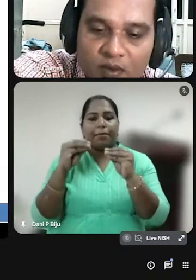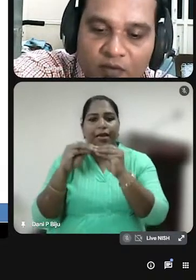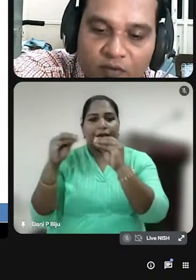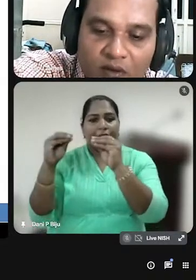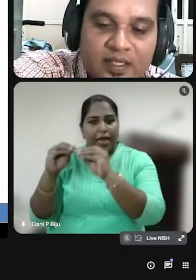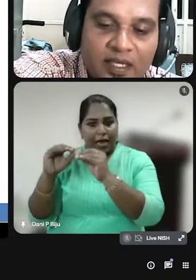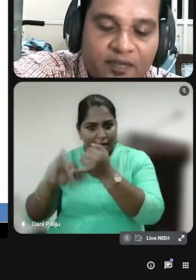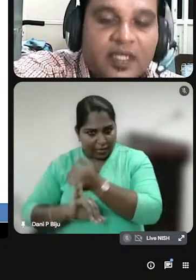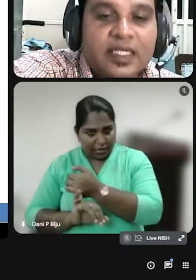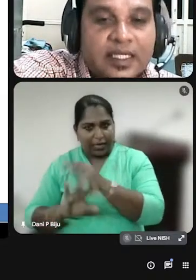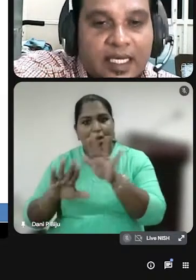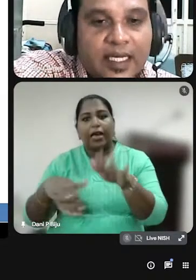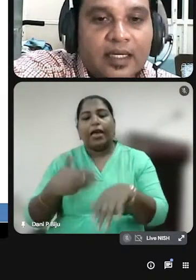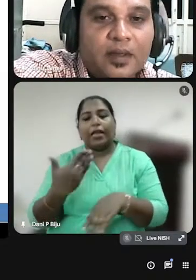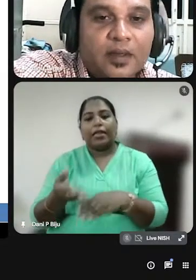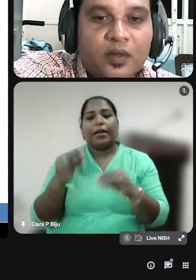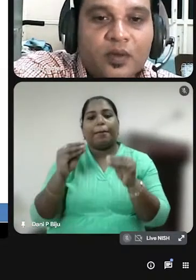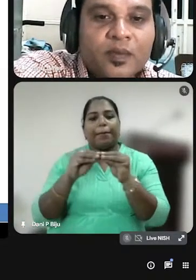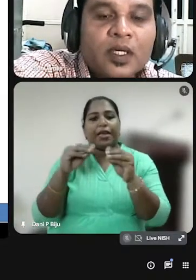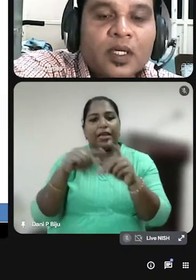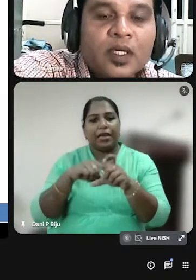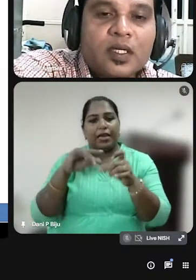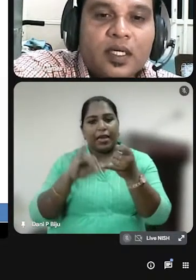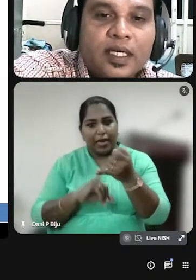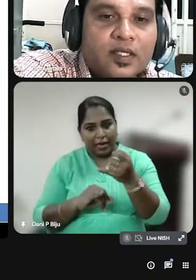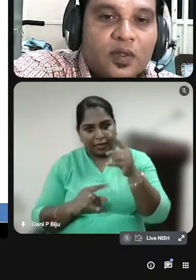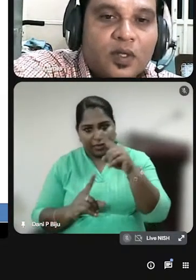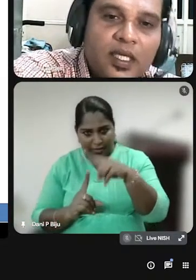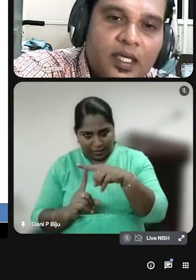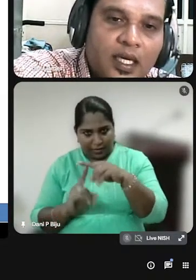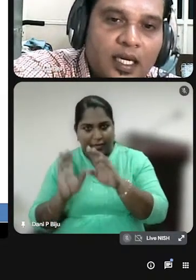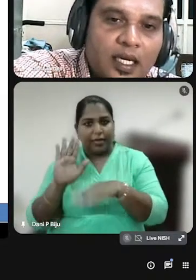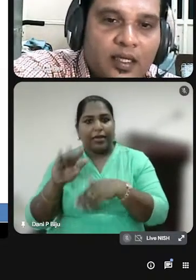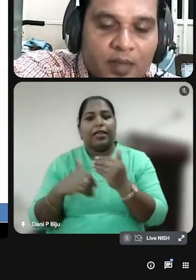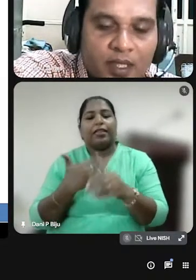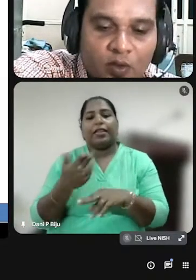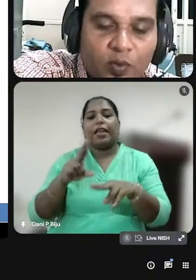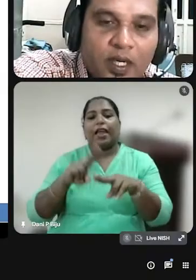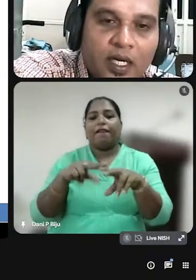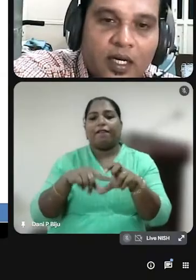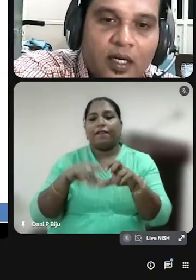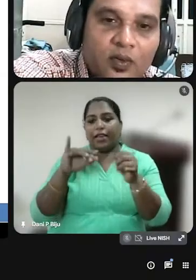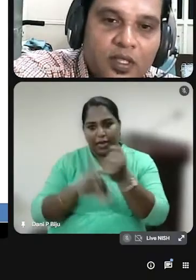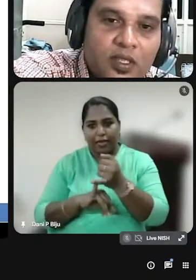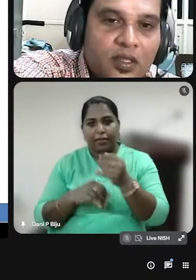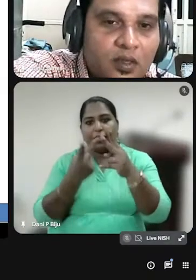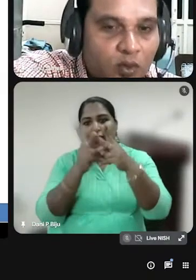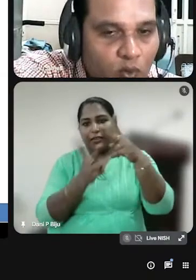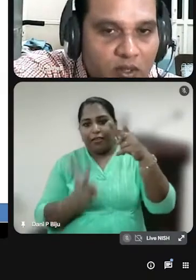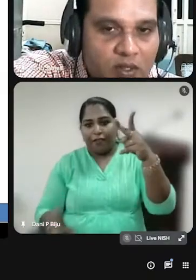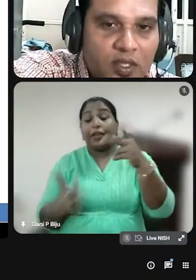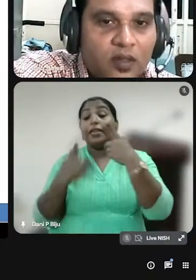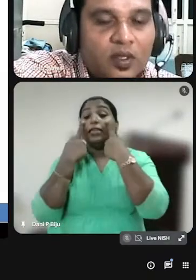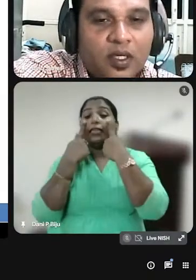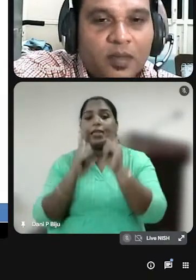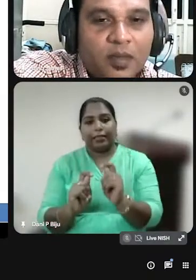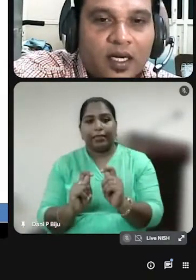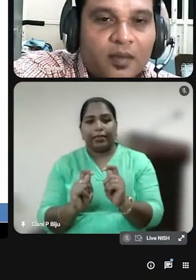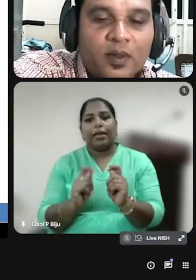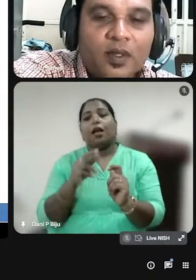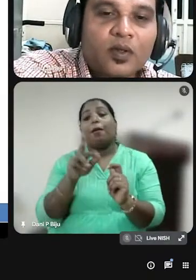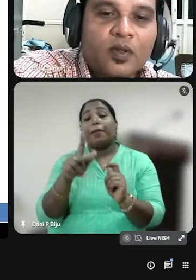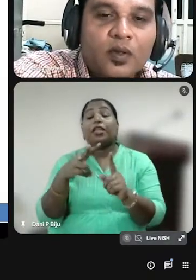പറഞ്ഞൊരു ഫോൾസ് എഫിക്കസി സ്കെയിൽ എന്ന് പറഞ്ഞ ടെസ്റ്റ് ഉണ്ട്. ഇതൊക്കെയാണ് നമ്മുടെ ഉപകരണങ്ങളിൽ ഉദ്ദേശിക്കുന്ന ടൂൾസ്